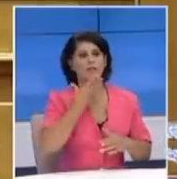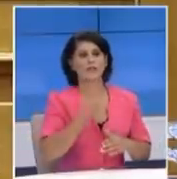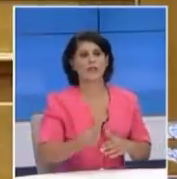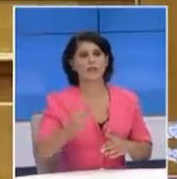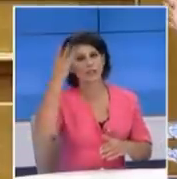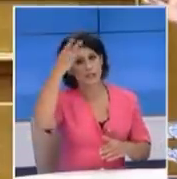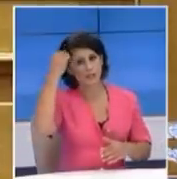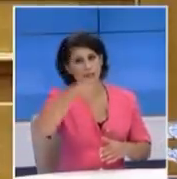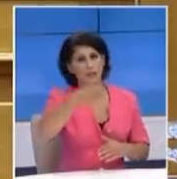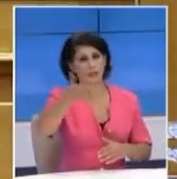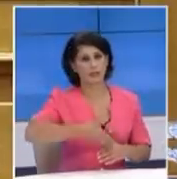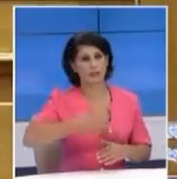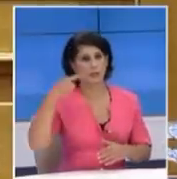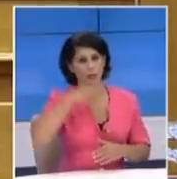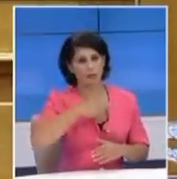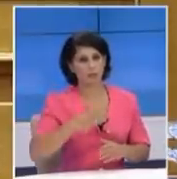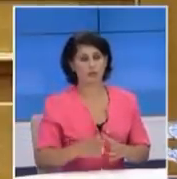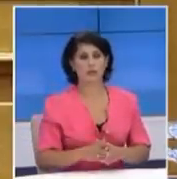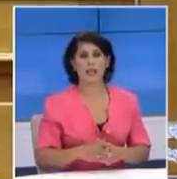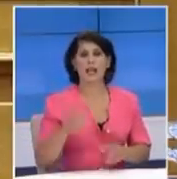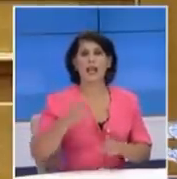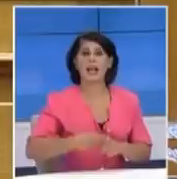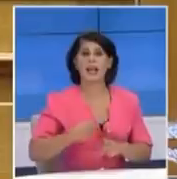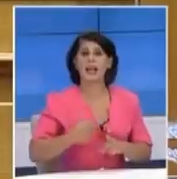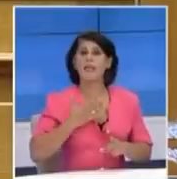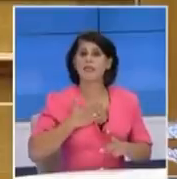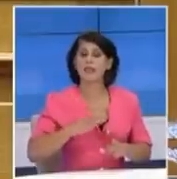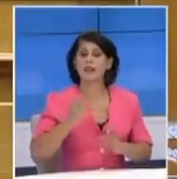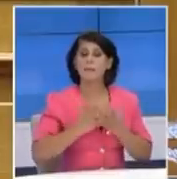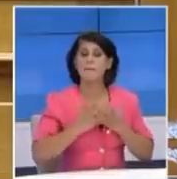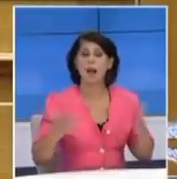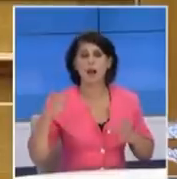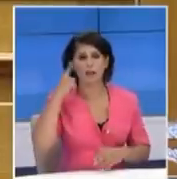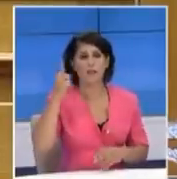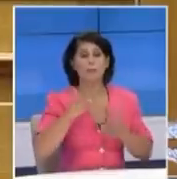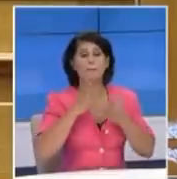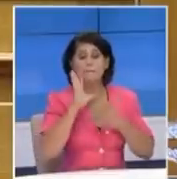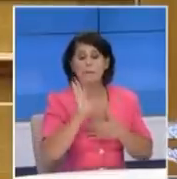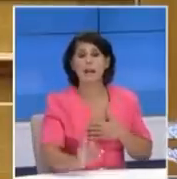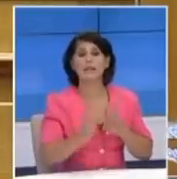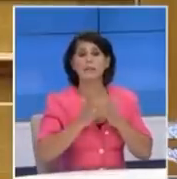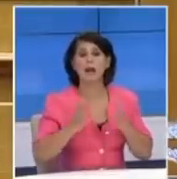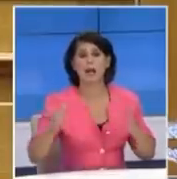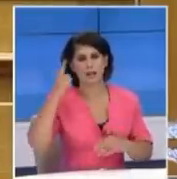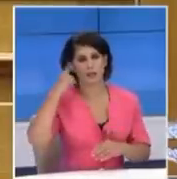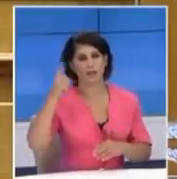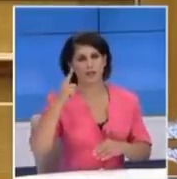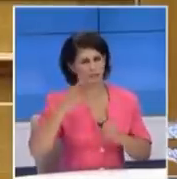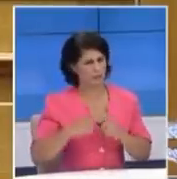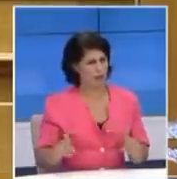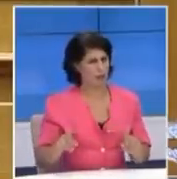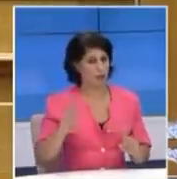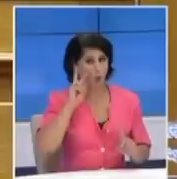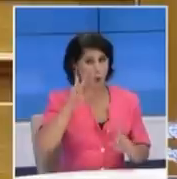εδώ ο κύριος Τσίπρας, ήρθε και ο πρωθυπουργός μας. Η Ελλάς χρειάζεται μια νέα μεγάλη ιδέα. Μια πραγματικά μεγάλη ιδέα, όσο και αν φαίνεται περίεργο.